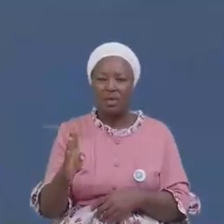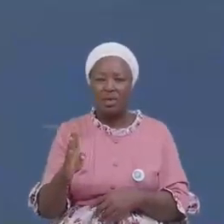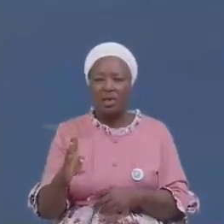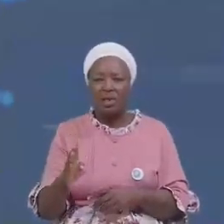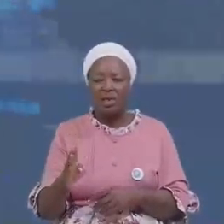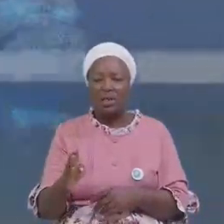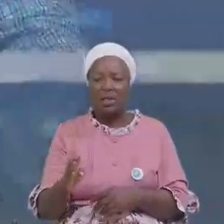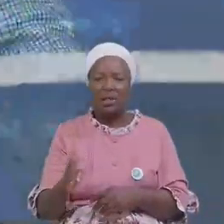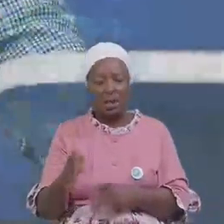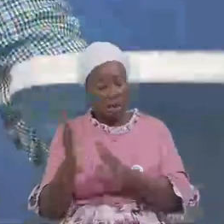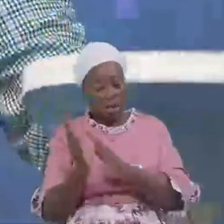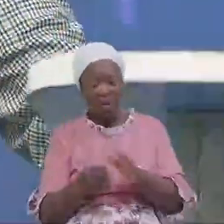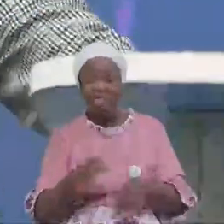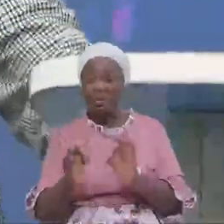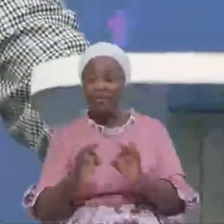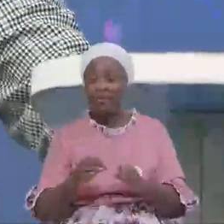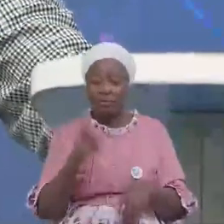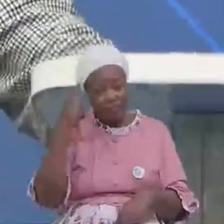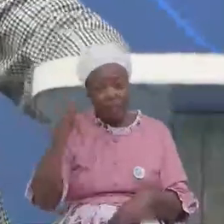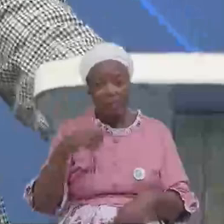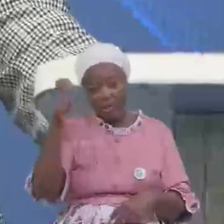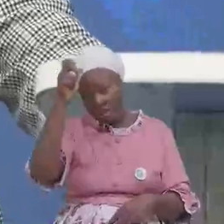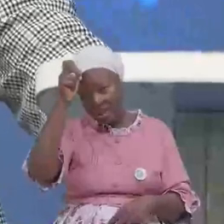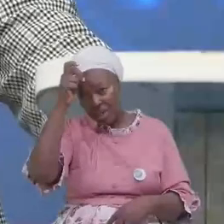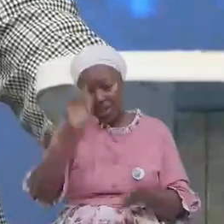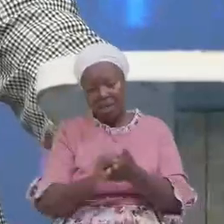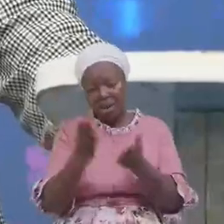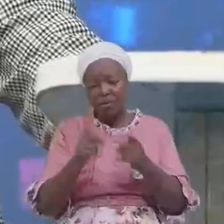Si ça ne tenait qu'à Satan, qui voulait te contrôler